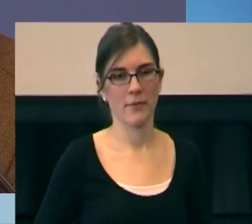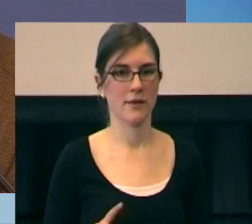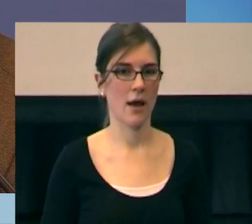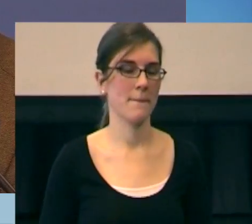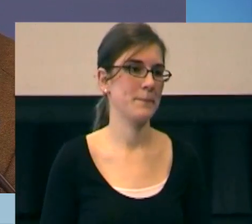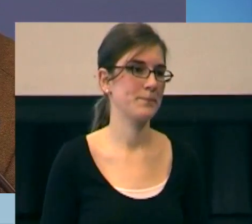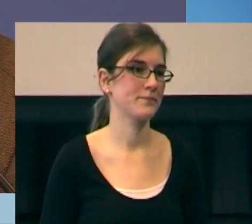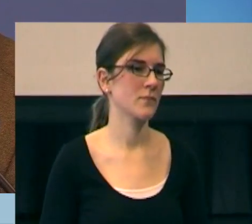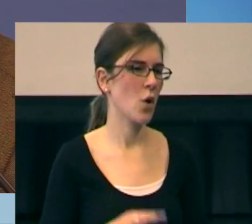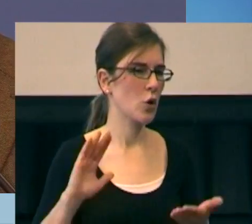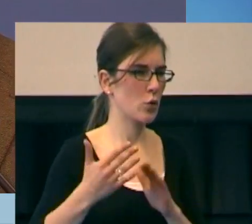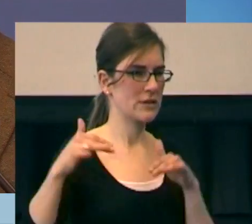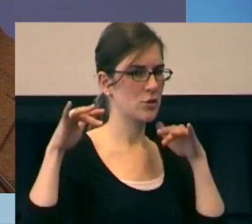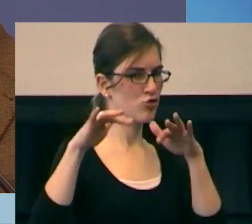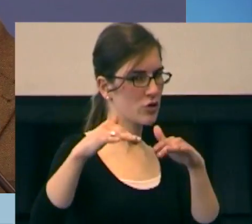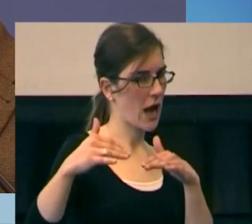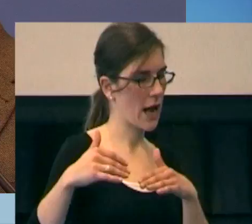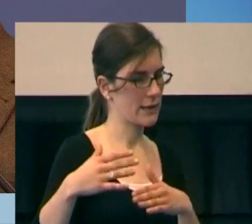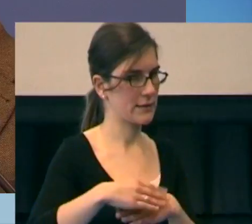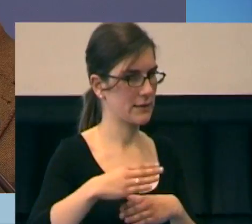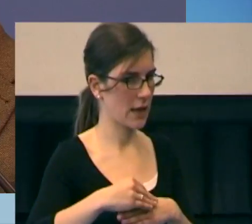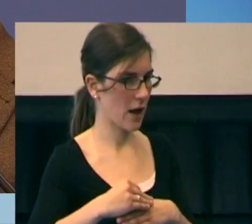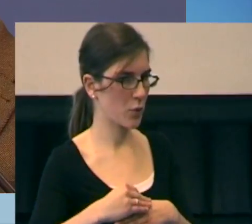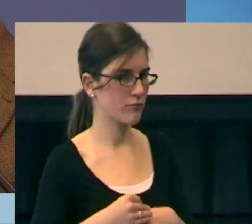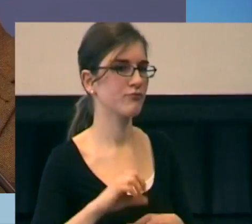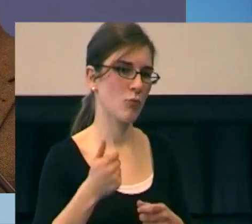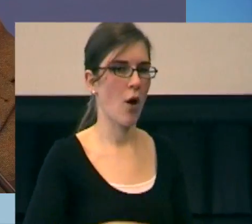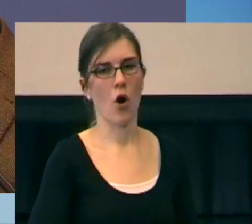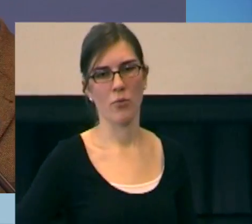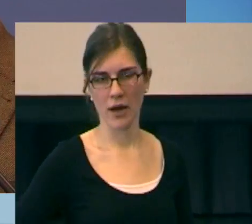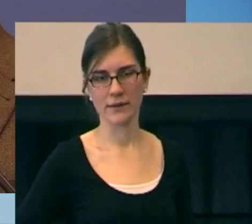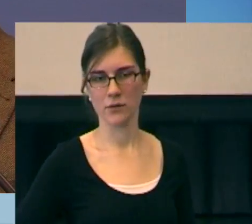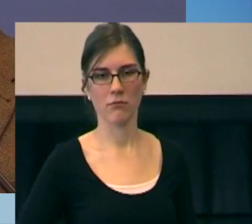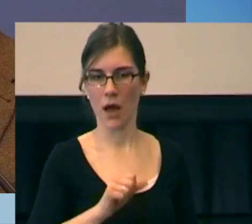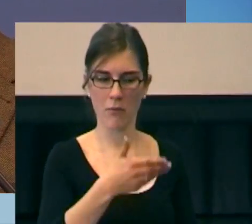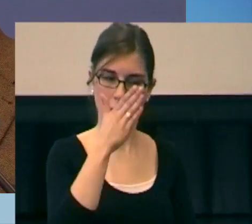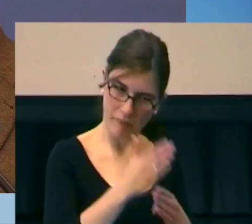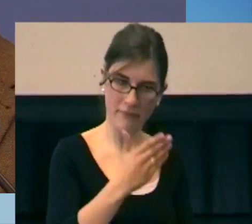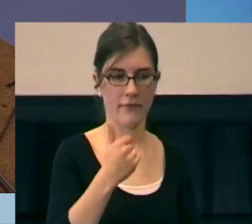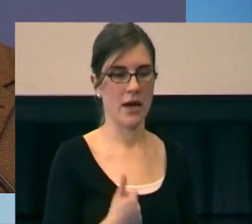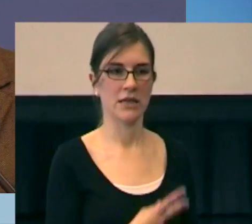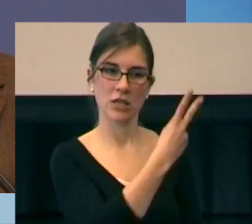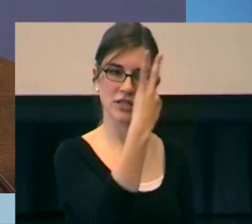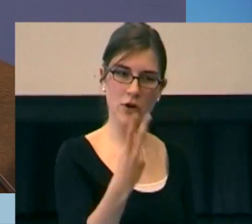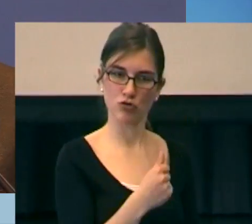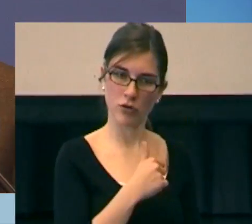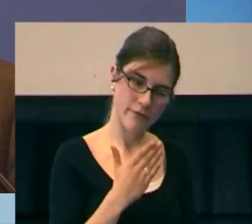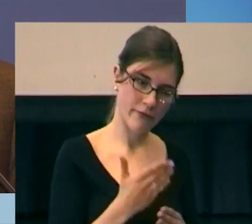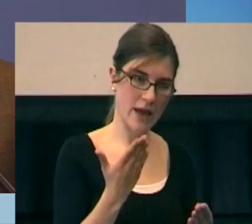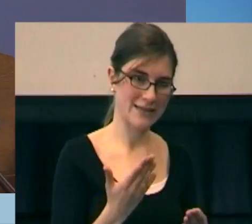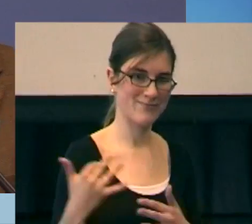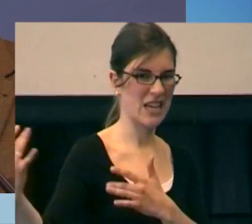auf die Strahlentherapie ein. Die Operation, wie gesagt, das ist eine einmalige Sache, dauert zweieinhalb Stunden, ist damit durch. Eine